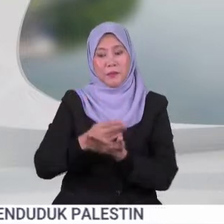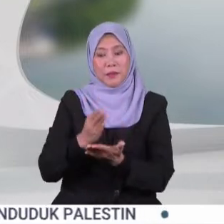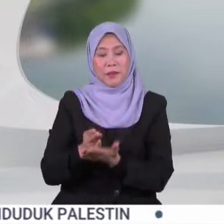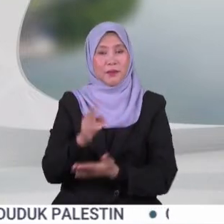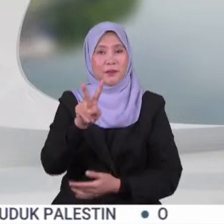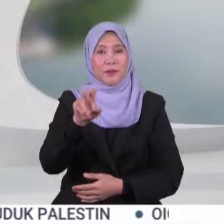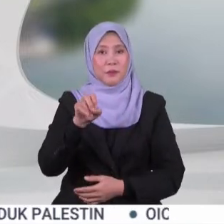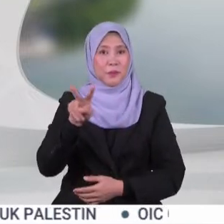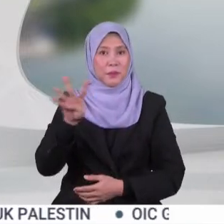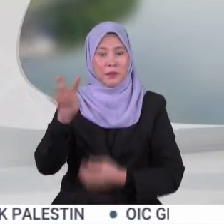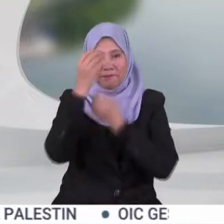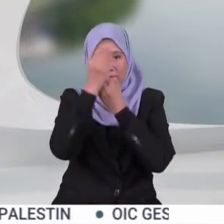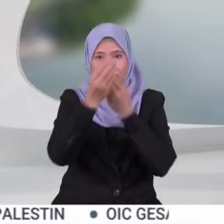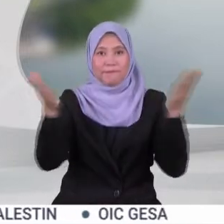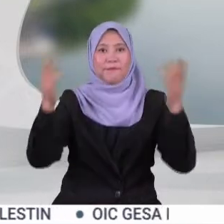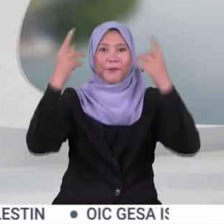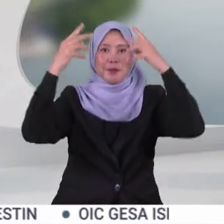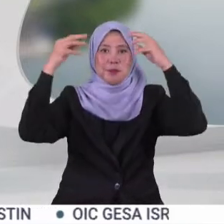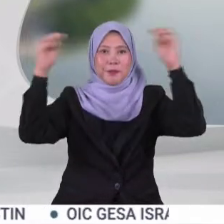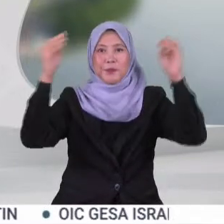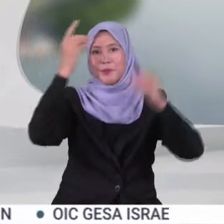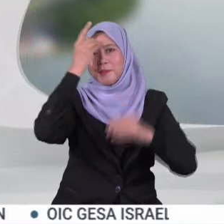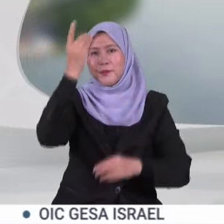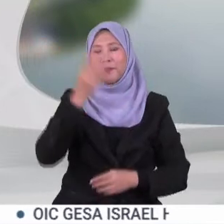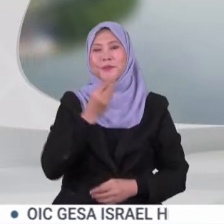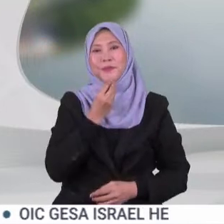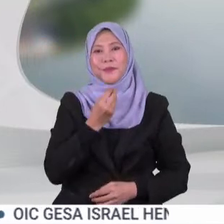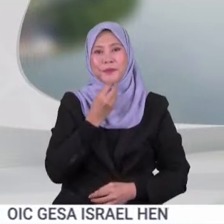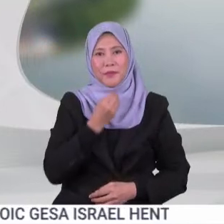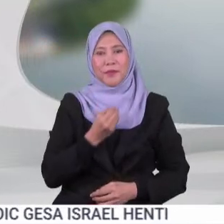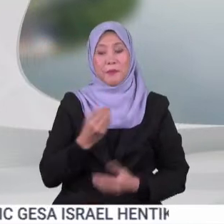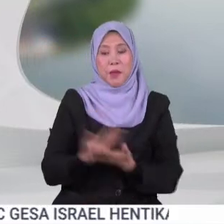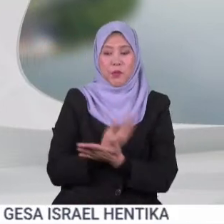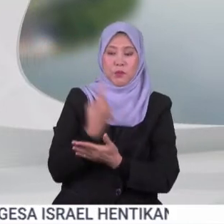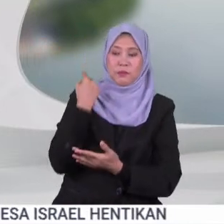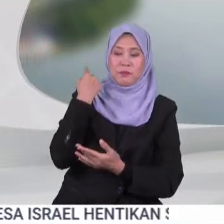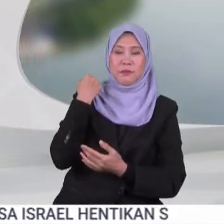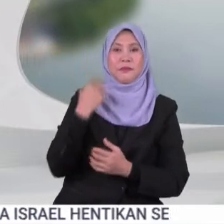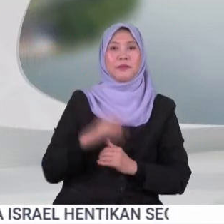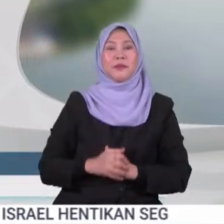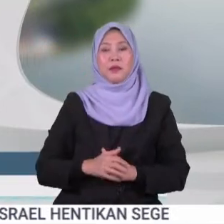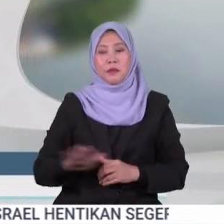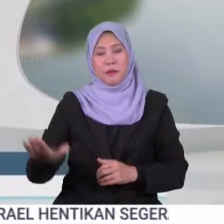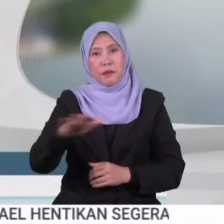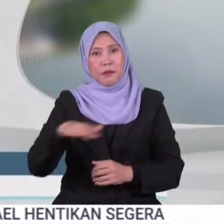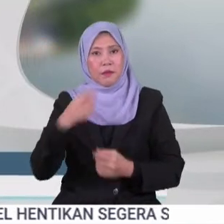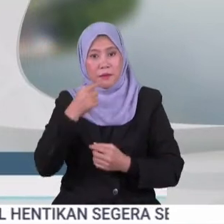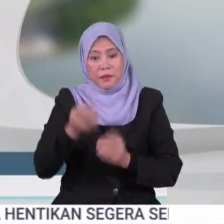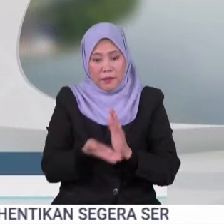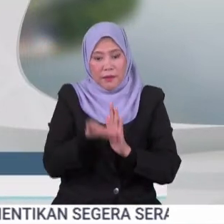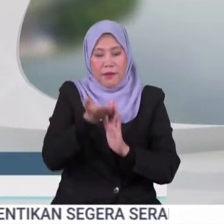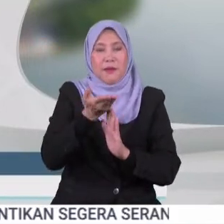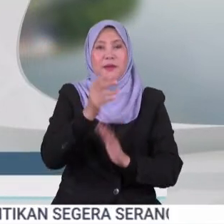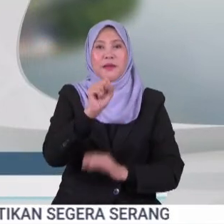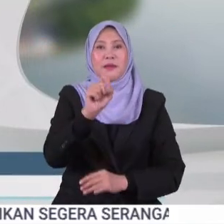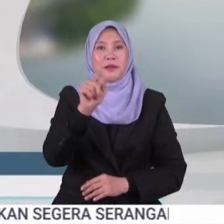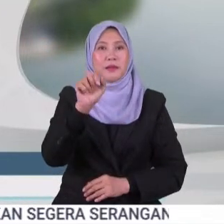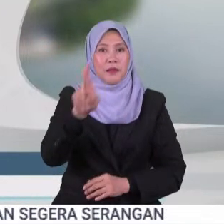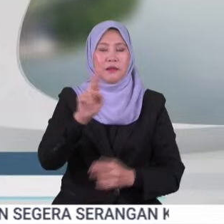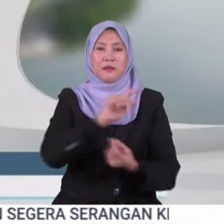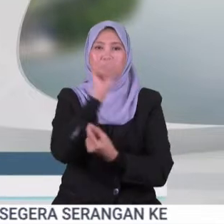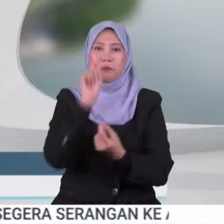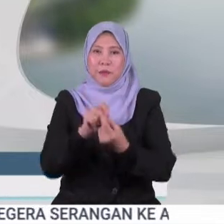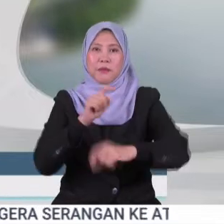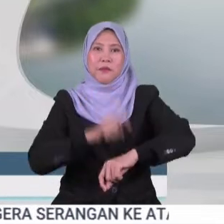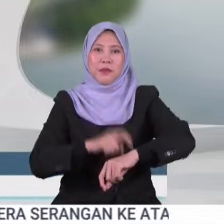belanjawan 2024 yang diumumkan Perdana Menteri Datuk Seri Anwar Ibrahim baru-baru ini. Mereka menyifatkan kenaikan kadar SDR